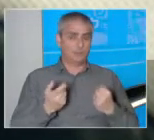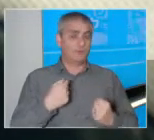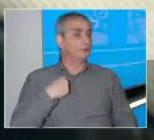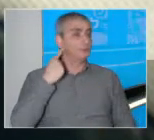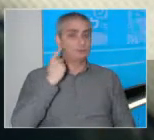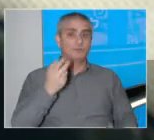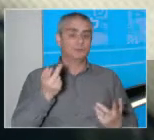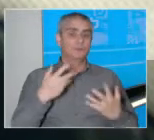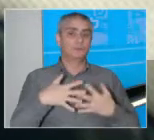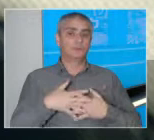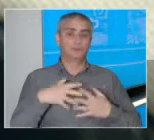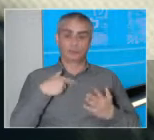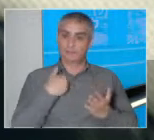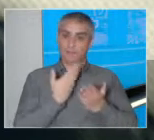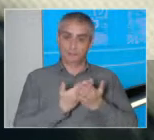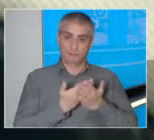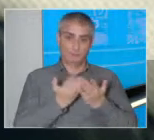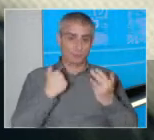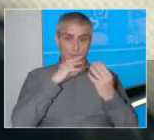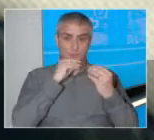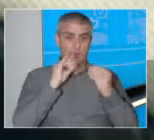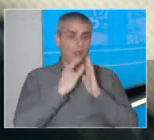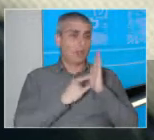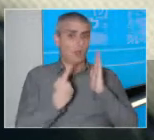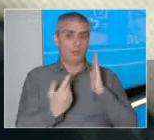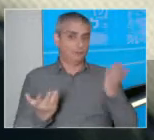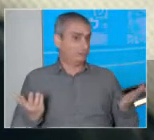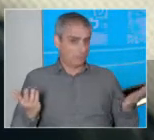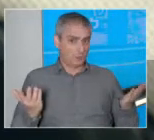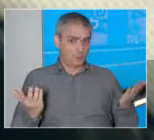הקשר הקואליציוני. כשאני הצעתי, בואו נדבר אבל על החוק עצמו.